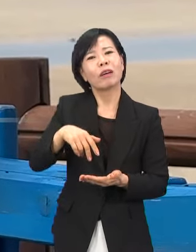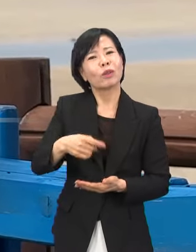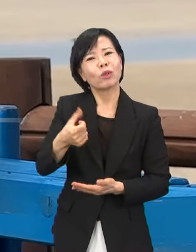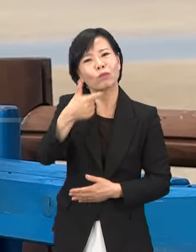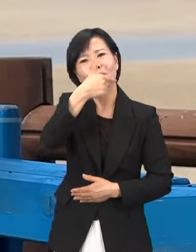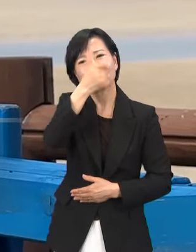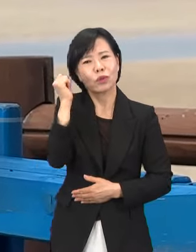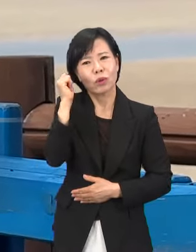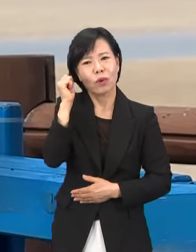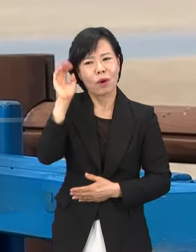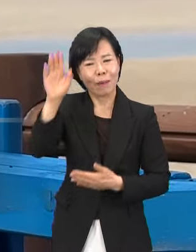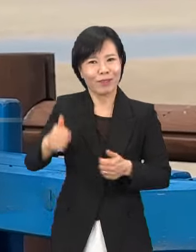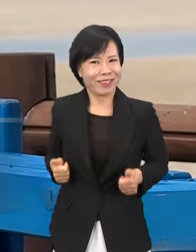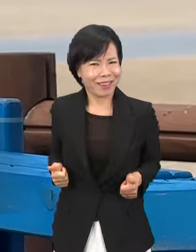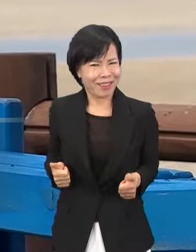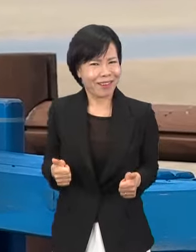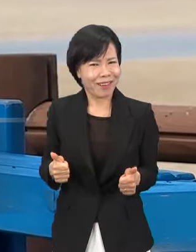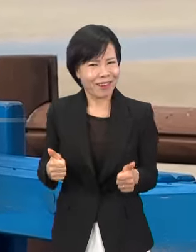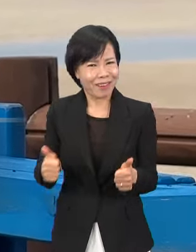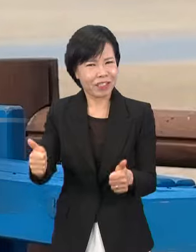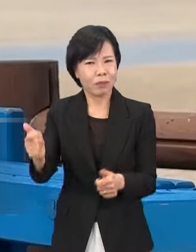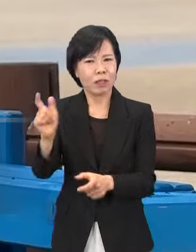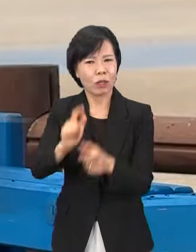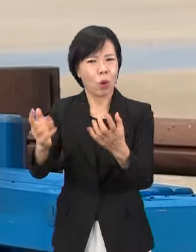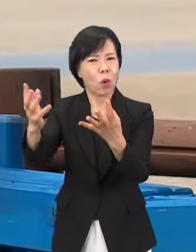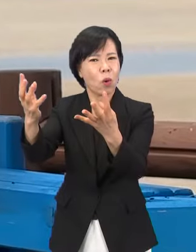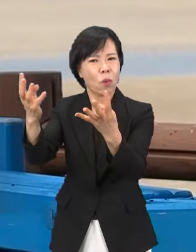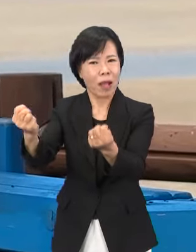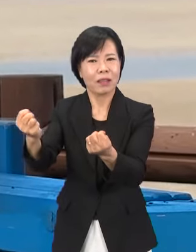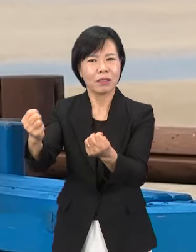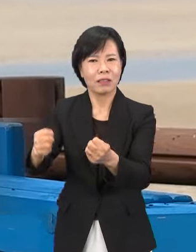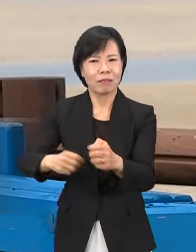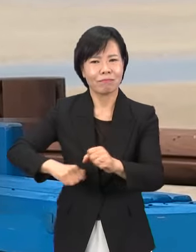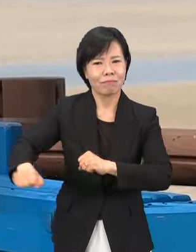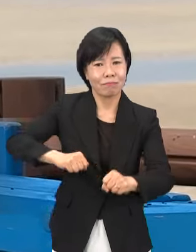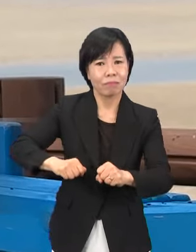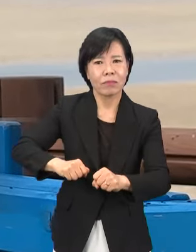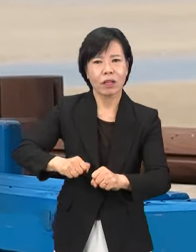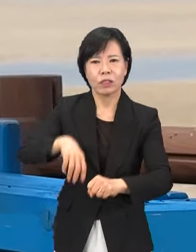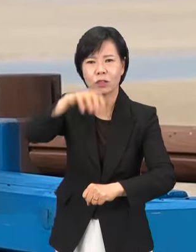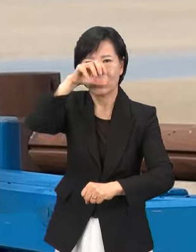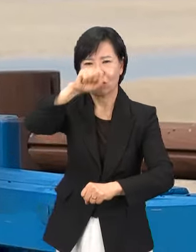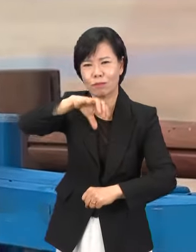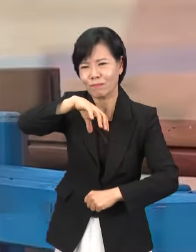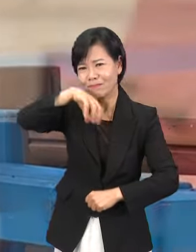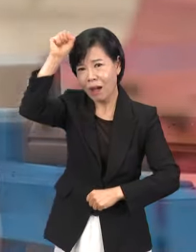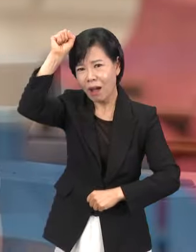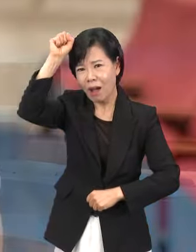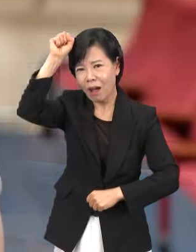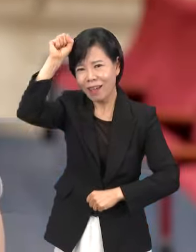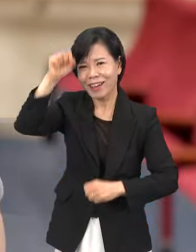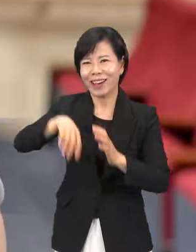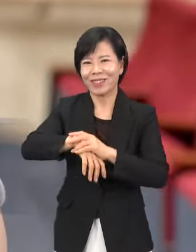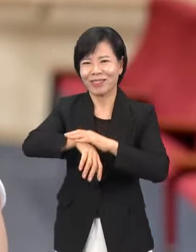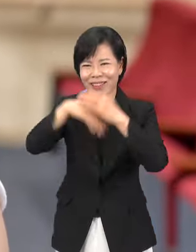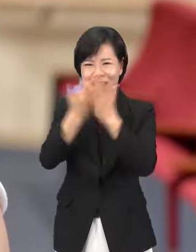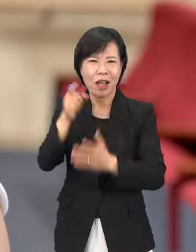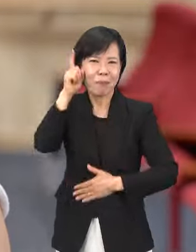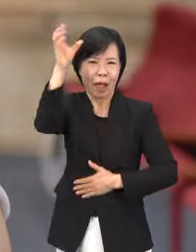해서 네. 큰 대회가 많이 남았으니까 네. 그런 대회에서 좋은 성적을 얻어서 뭐 그랜드 슬램 대회하는 게 일단 제